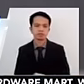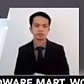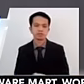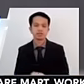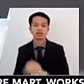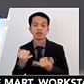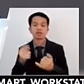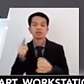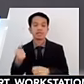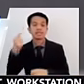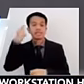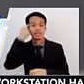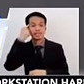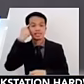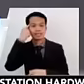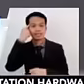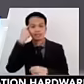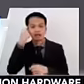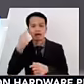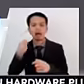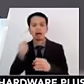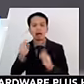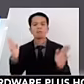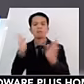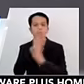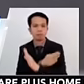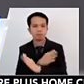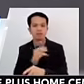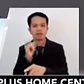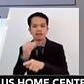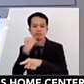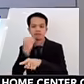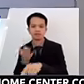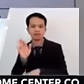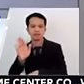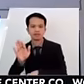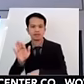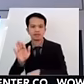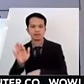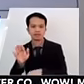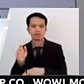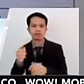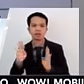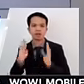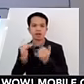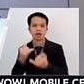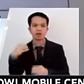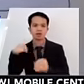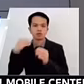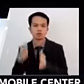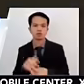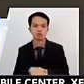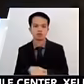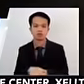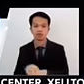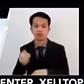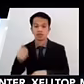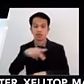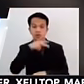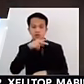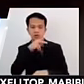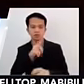ang papalit kung sakaling namatay itong ating kagawad. Tumanggi namang magbigay ng pahayag ang suspect.